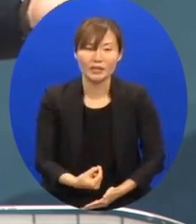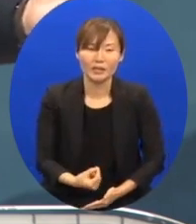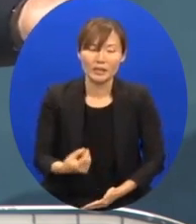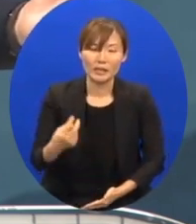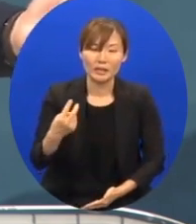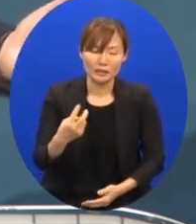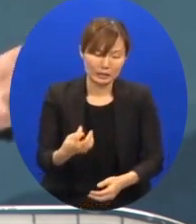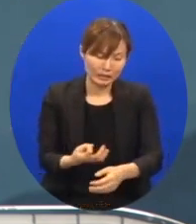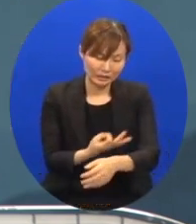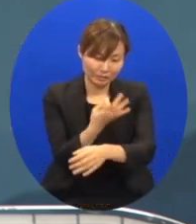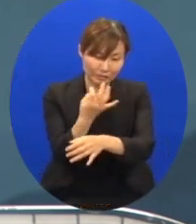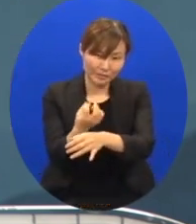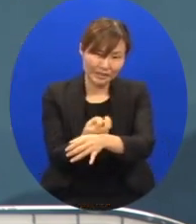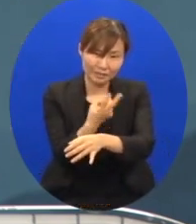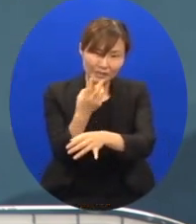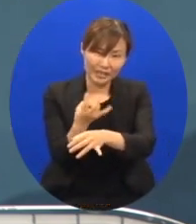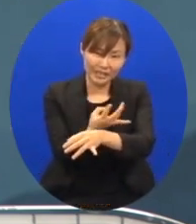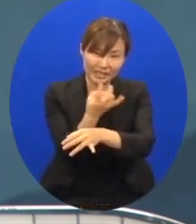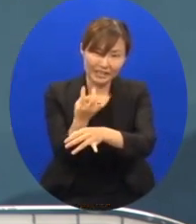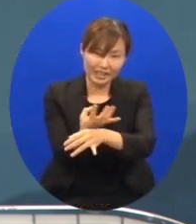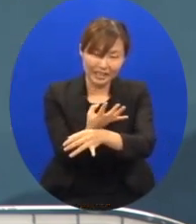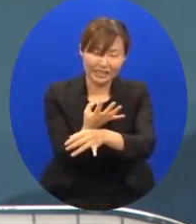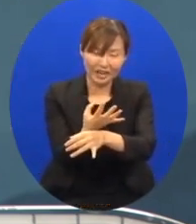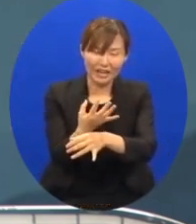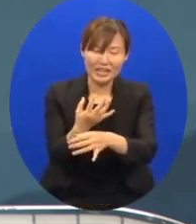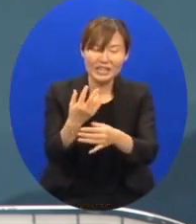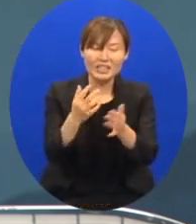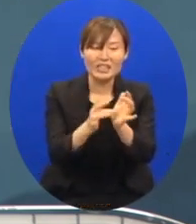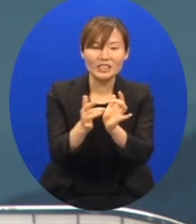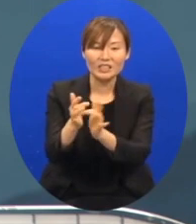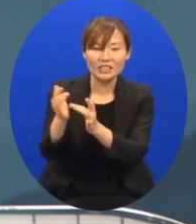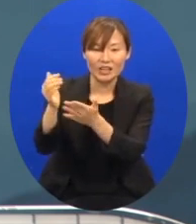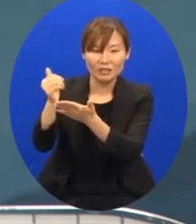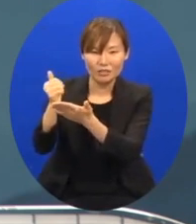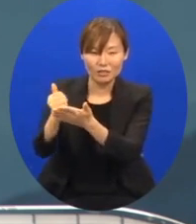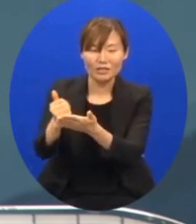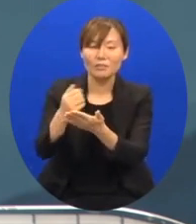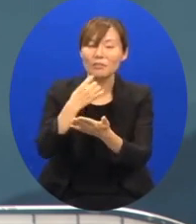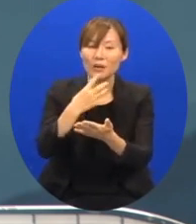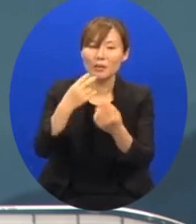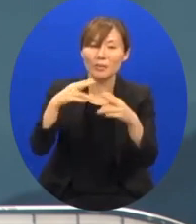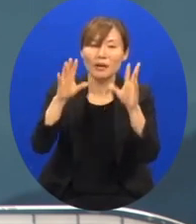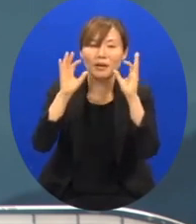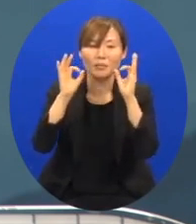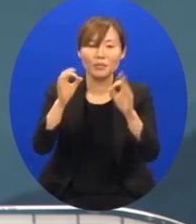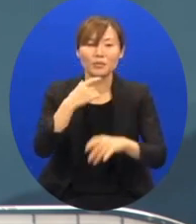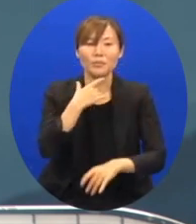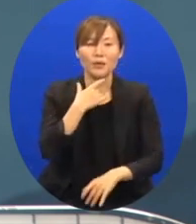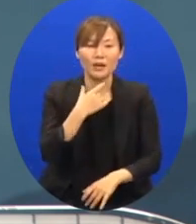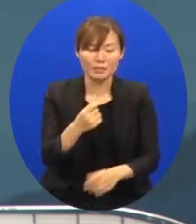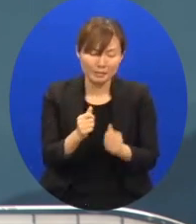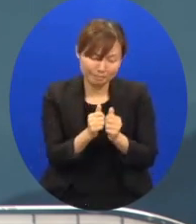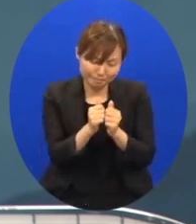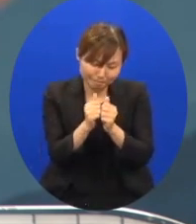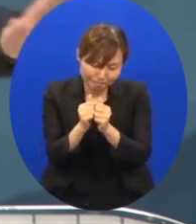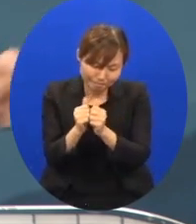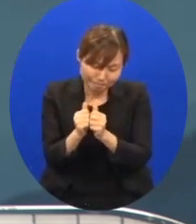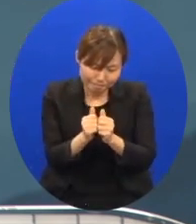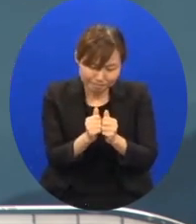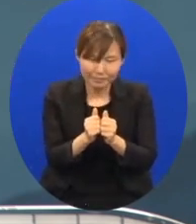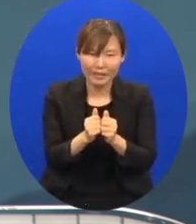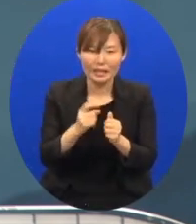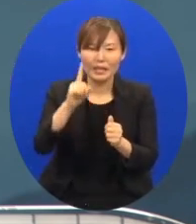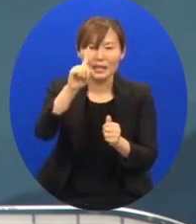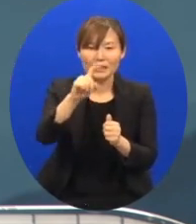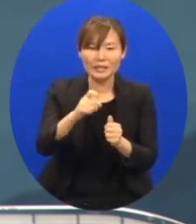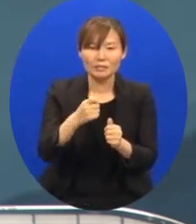바라보자 나는 죽고 예수로 산다고 주님 같이 미리 동행 하자고 지난 16년 동안 계속 그